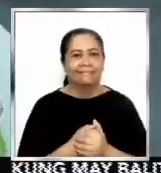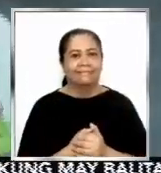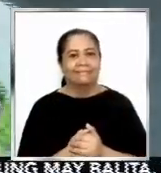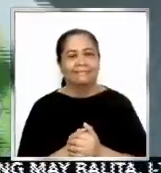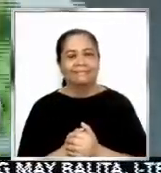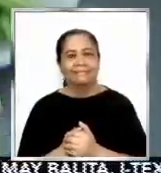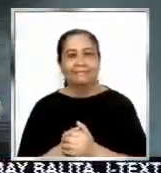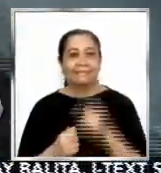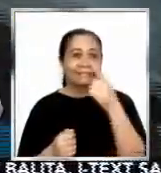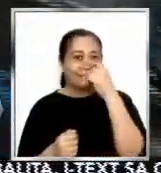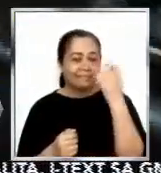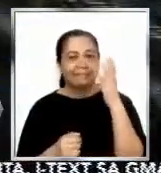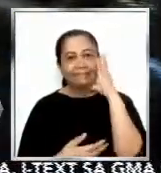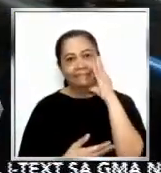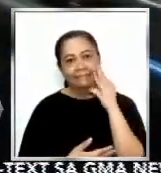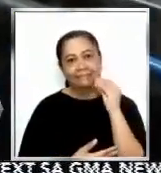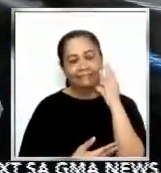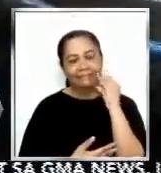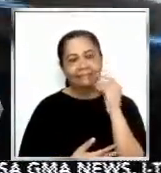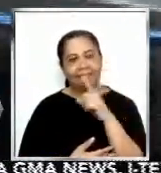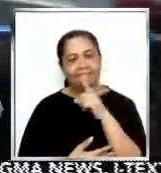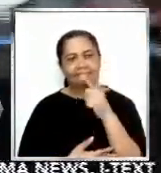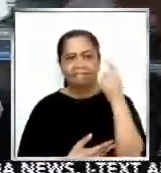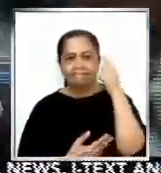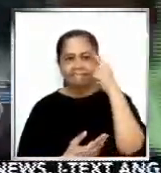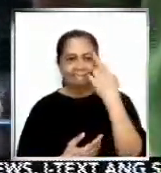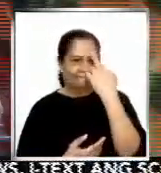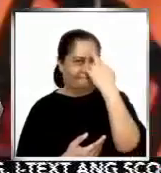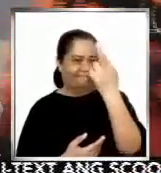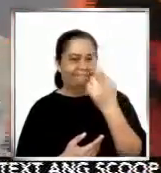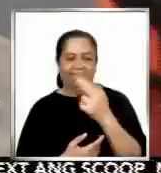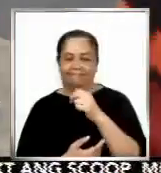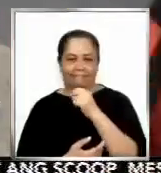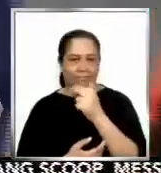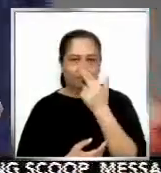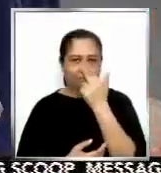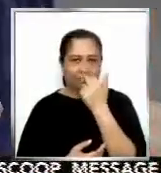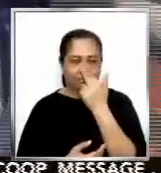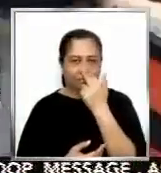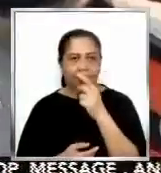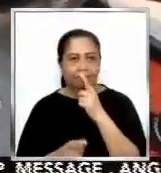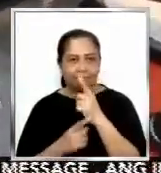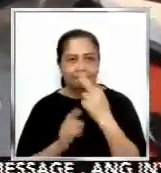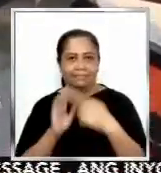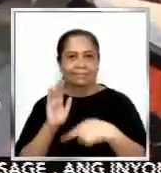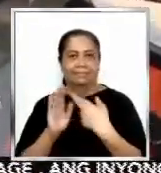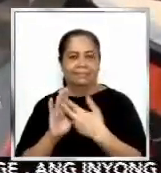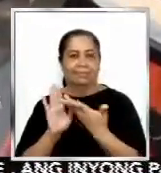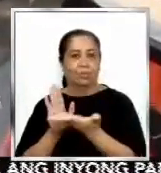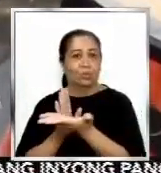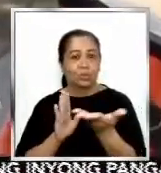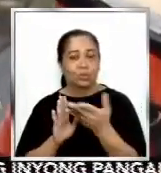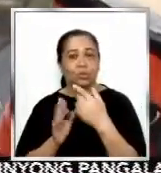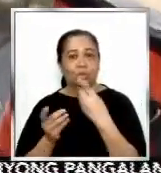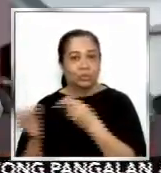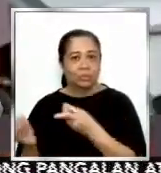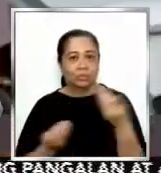Dahil sa karanasan, napagtanto raw niyang di biro ang papel na ginagampanan ng mga delivery